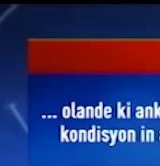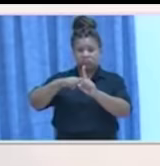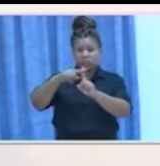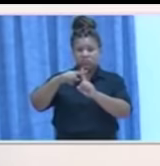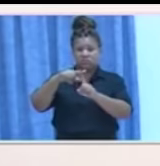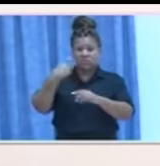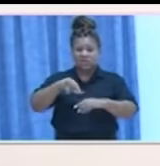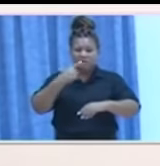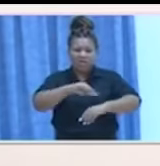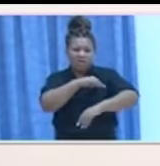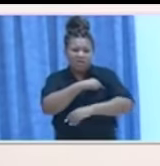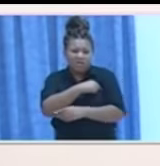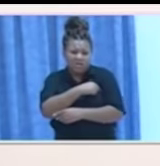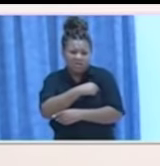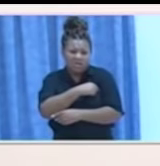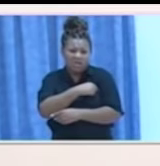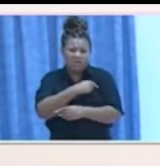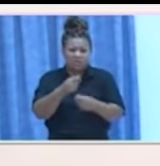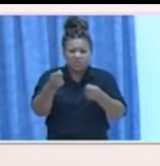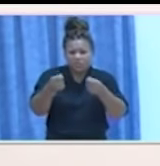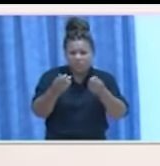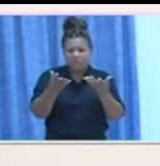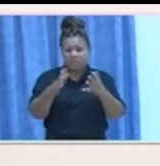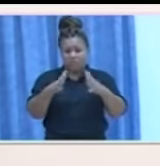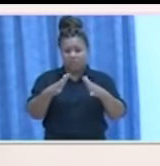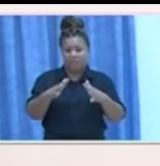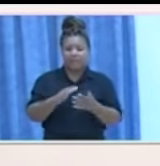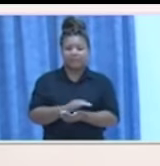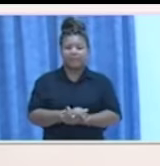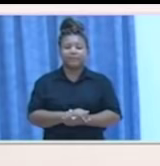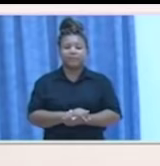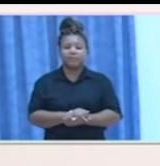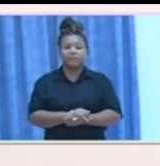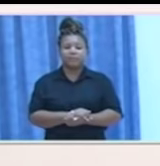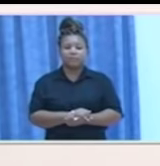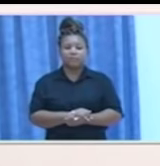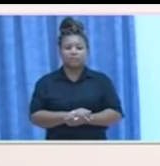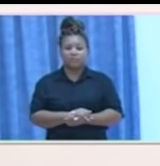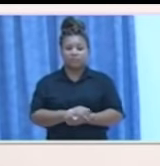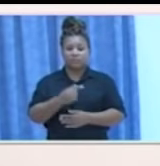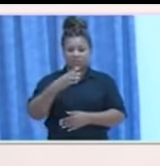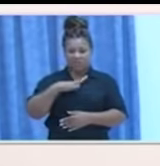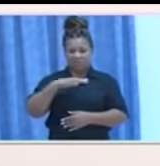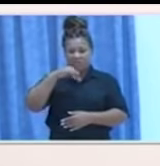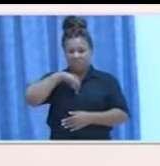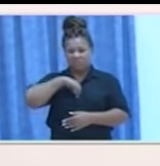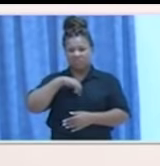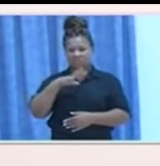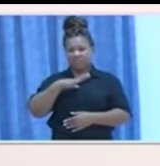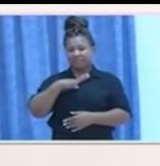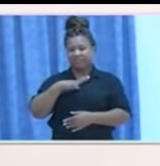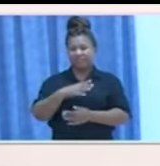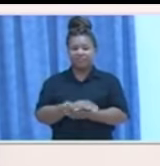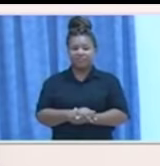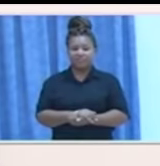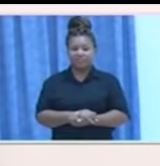guerre. C'est quelque chose qui est en an. Sont encore positives pour ce virus. Avec dit, ils ont encore pu carrer ce virus.